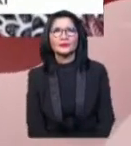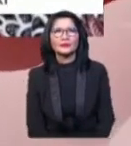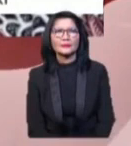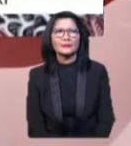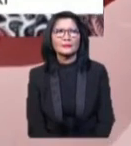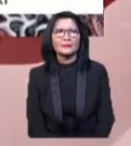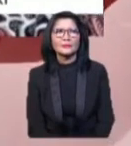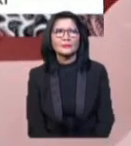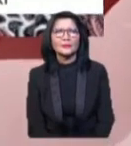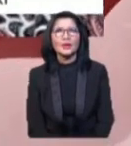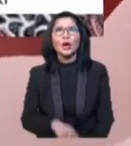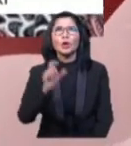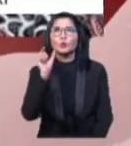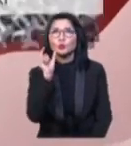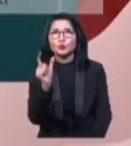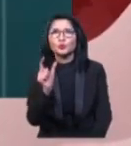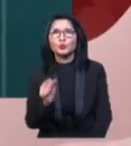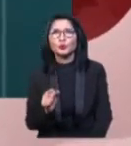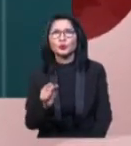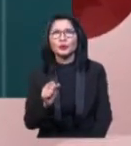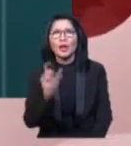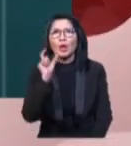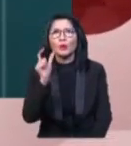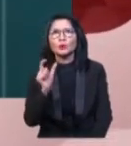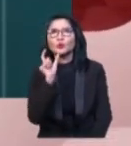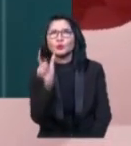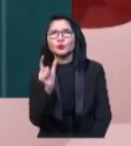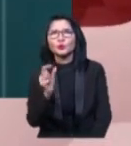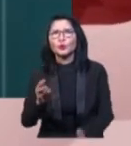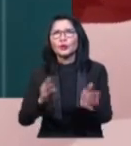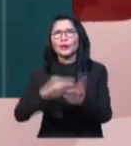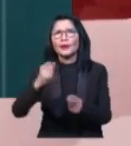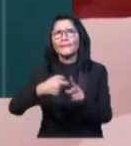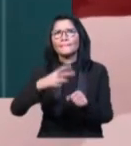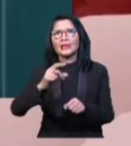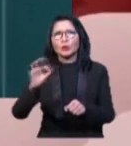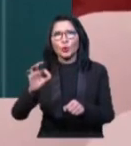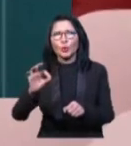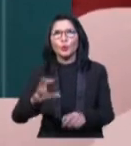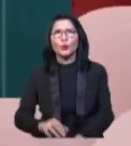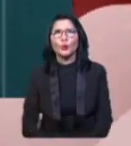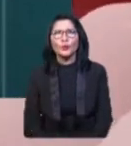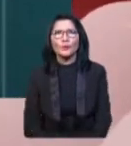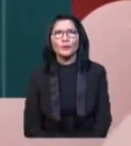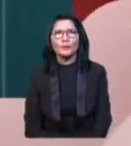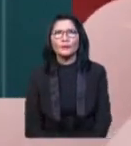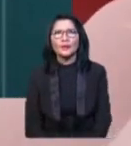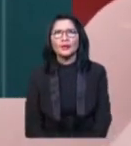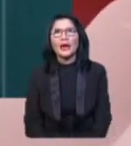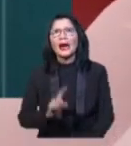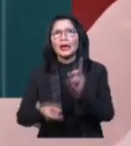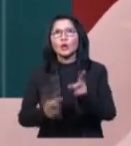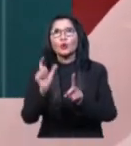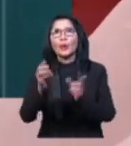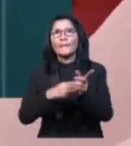Ya, yang pasti ini untuk usaha mikro ya, bukan UMKM keseluruhan. Jadi yang kecil menengah tentunya ini beda lagi programnya. Kecil menengah kan